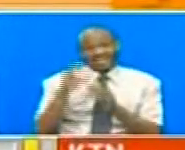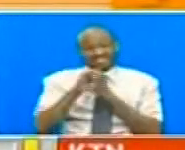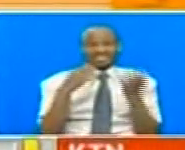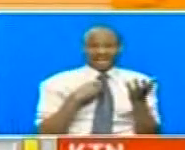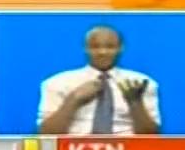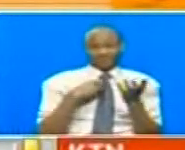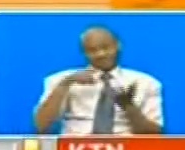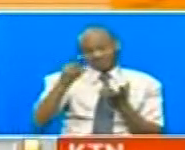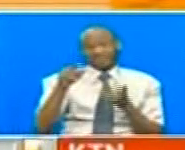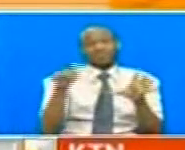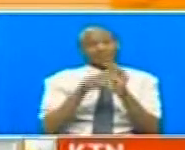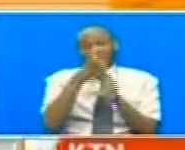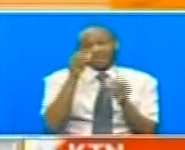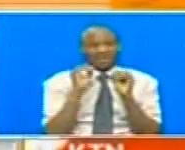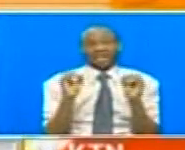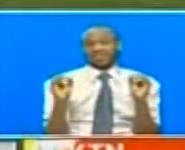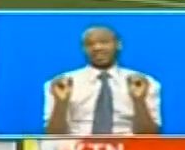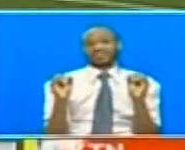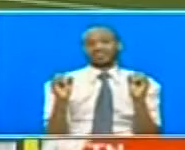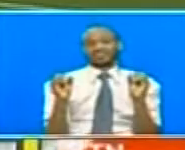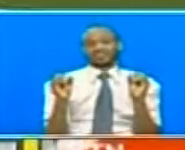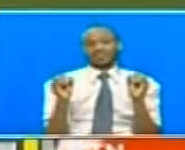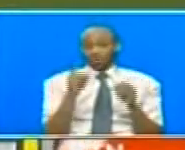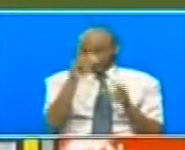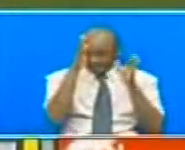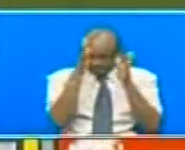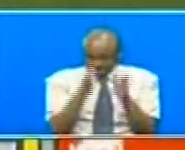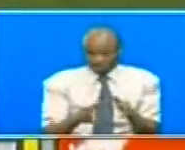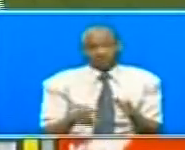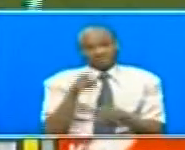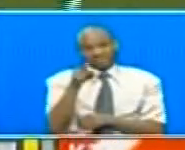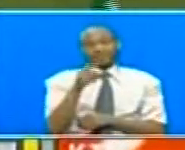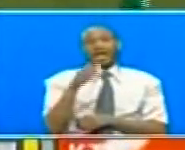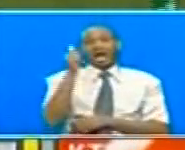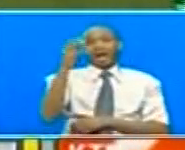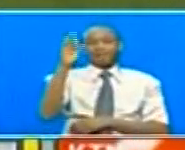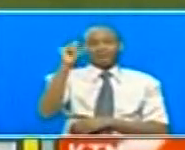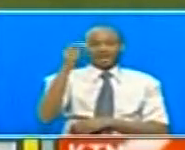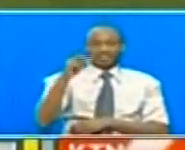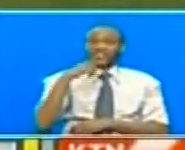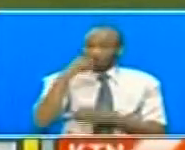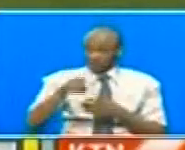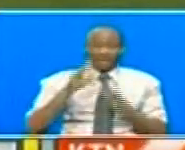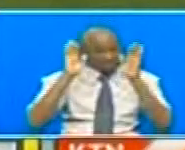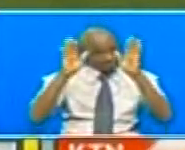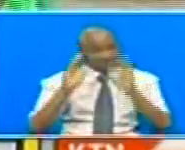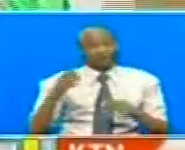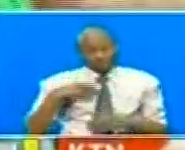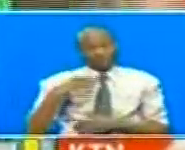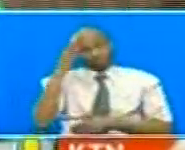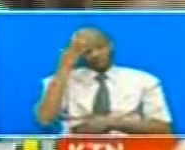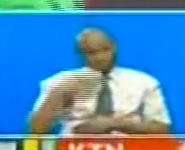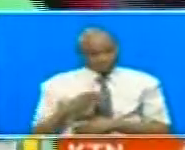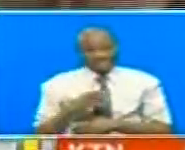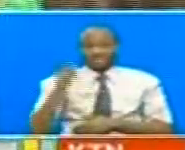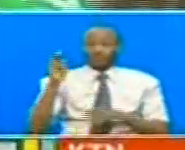Uchina, Georgia, Korea na Tunisia. Mmoja wa afisa wa shirika hili Bonifas Ambani anasema ni muhimu kwa wachezaji kufahamu